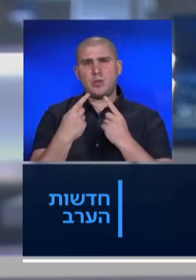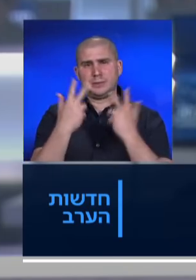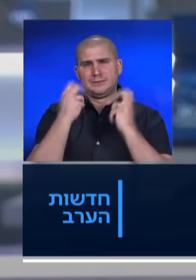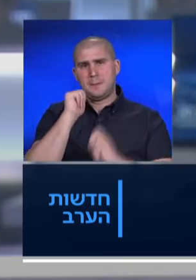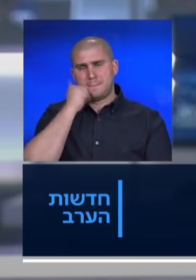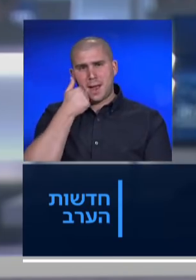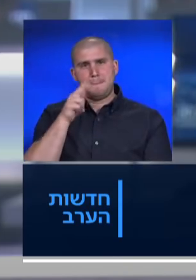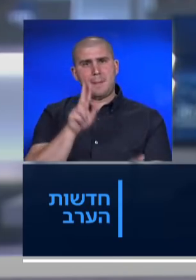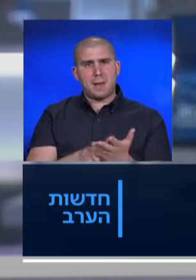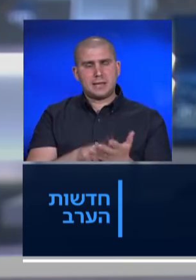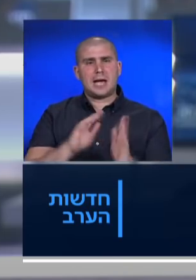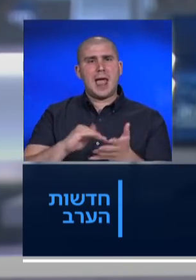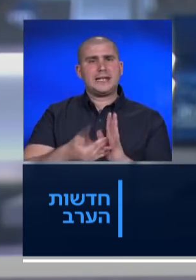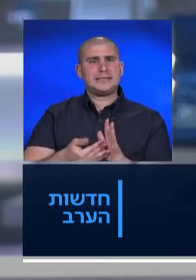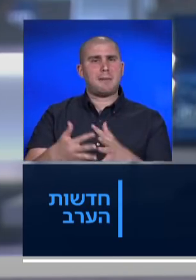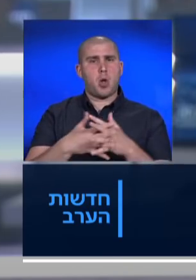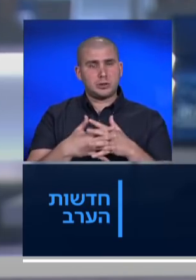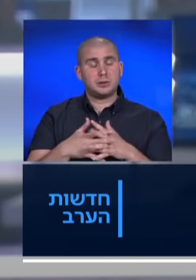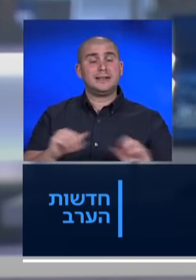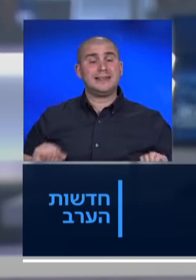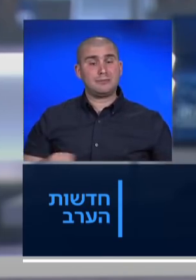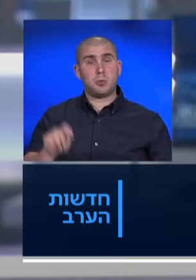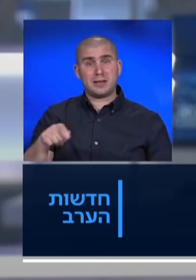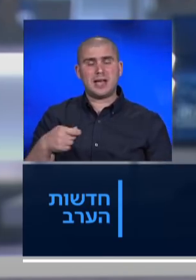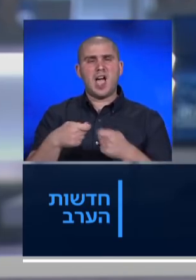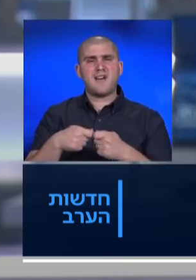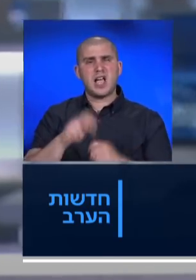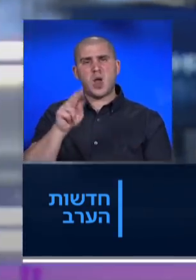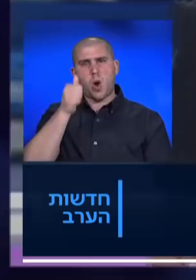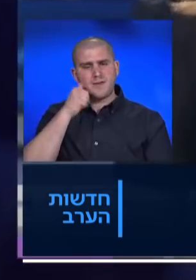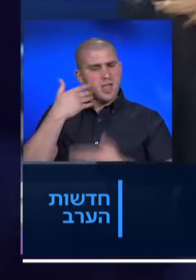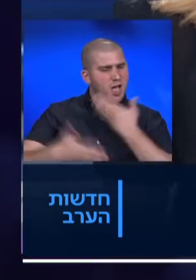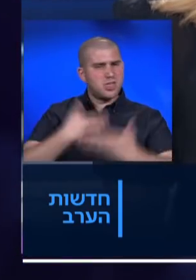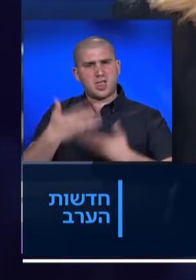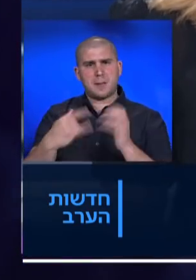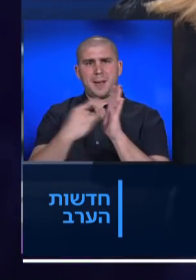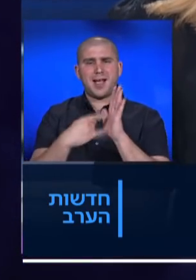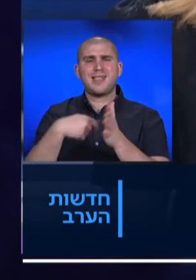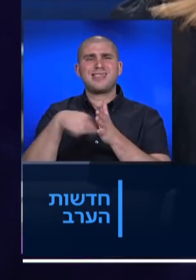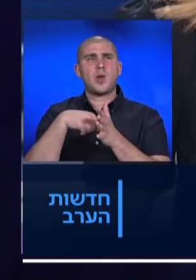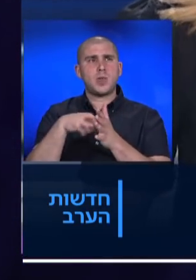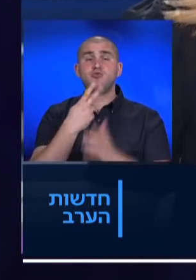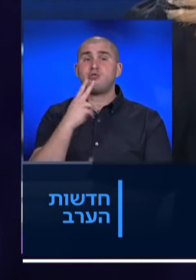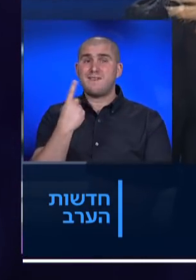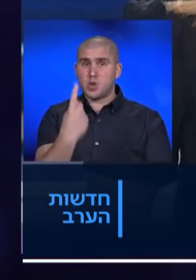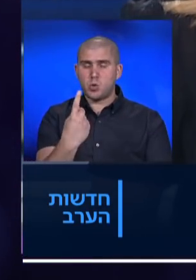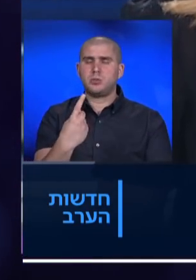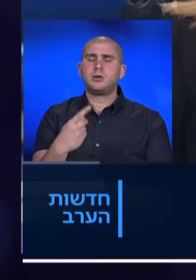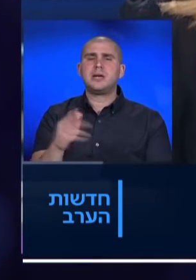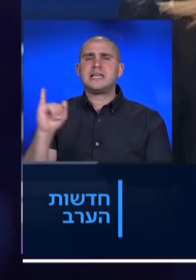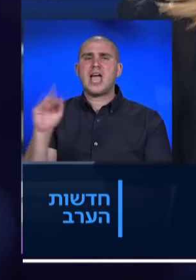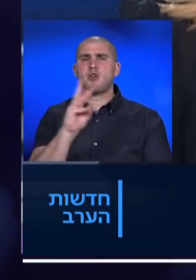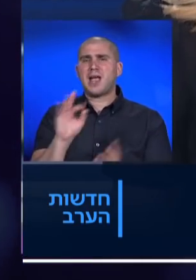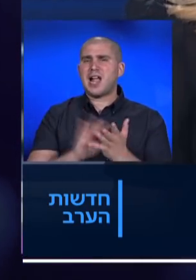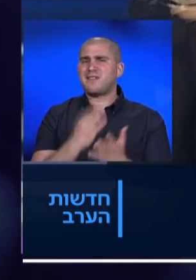ההסכם הקואליציוני, התאמצו בכנסת חברי כחול לבן להתקדם בחקיקת התיקונים שיבטיחו אותו. יערה שפירא כתבתנו בכנסת, עד